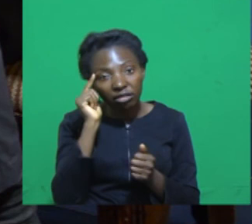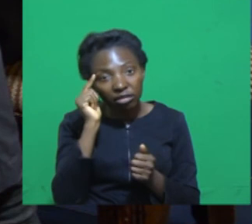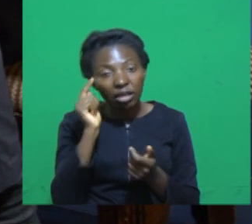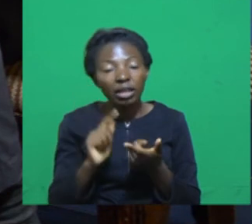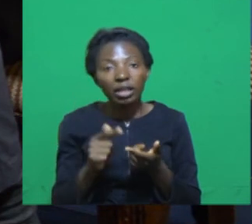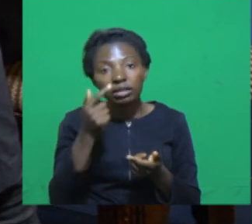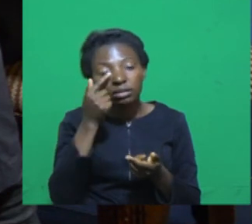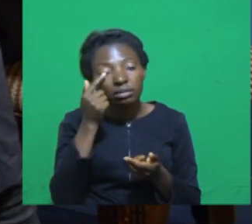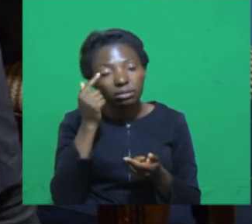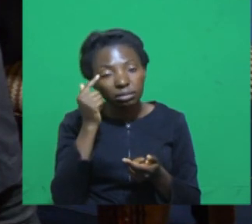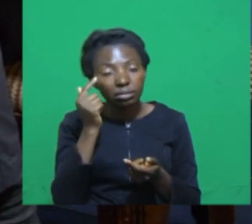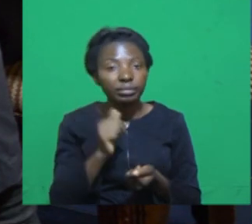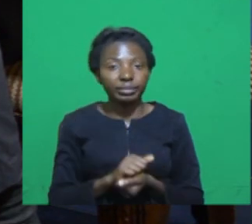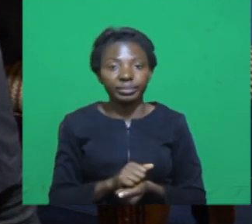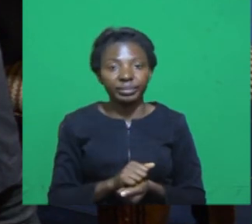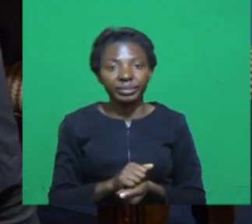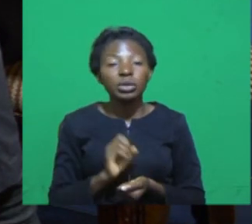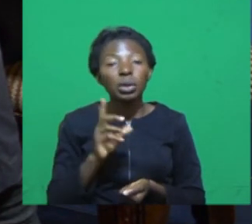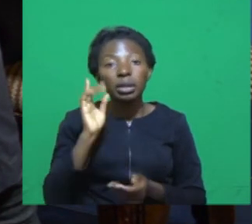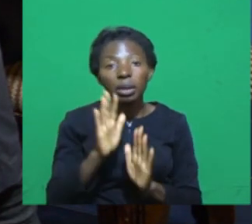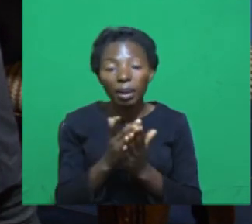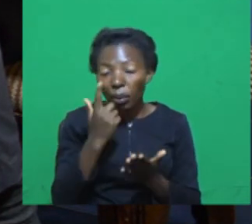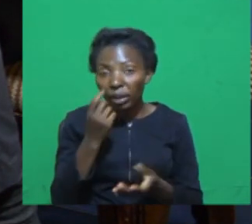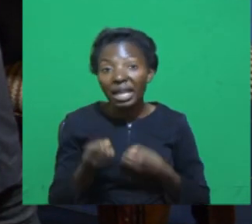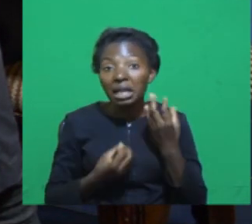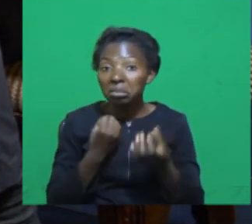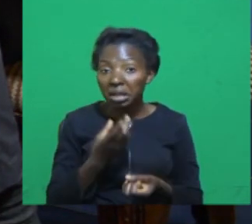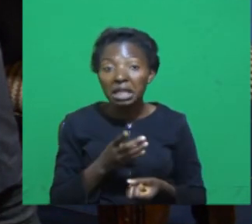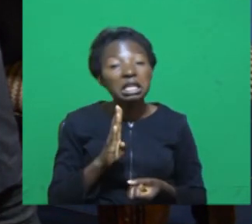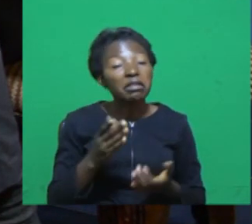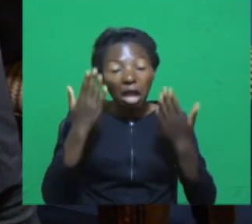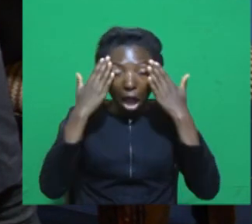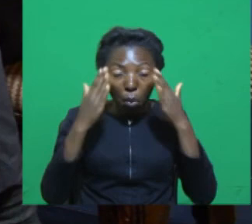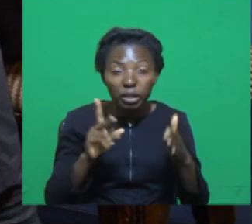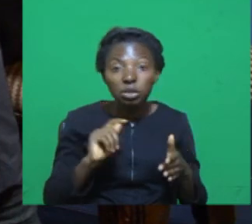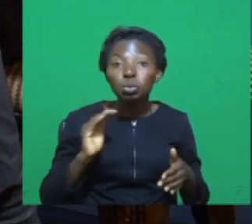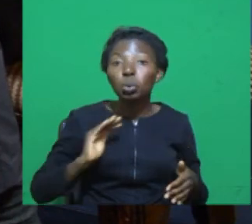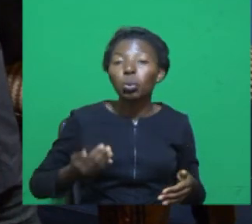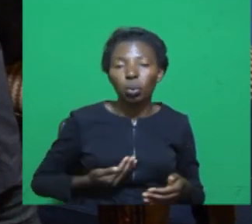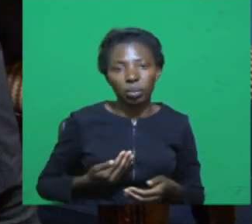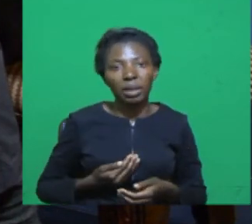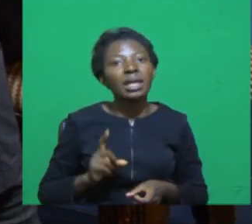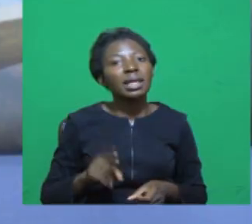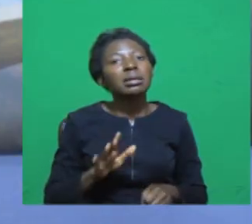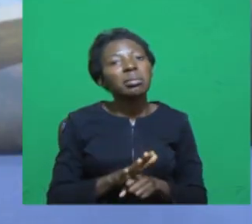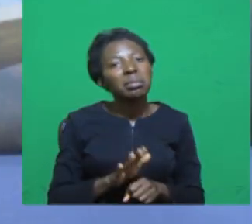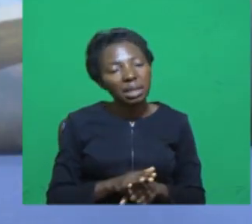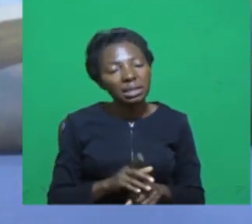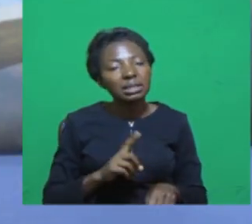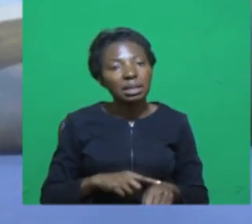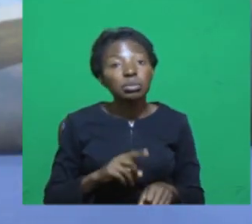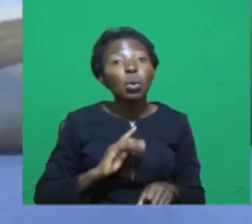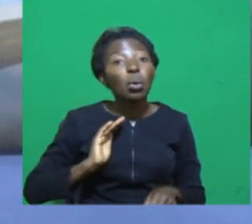Alright. Saka bhaibheri pari kutsanangura daro riri kupa yambiro vanhu vechirume. Okay. Kuti kazhinji kuvanhukadzi